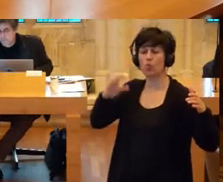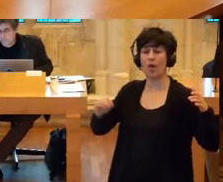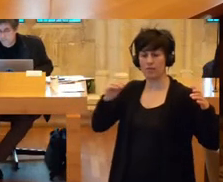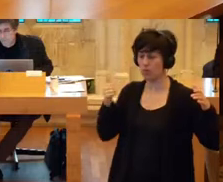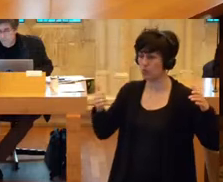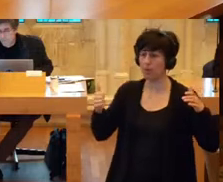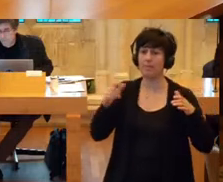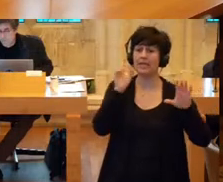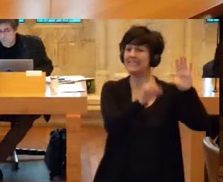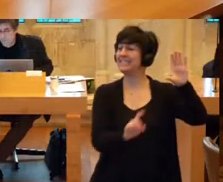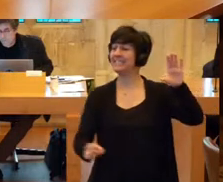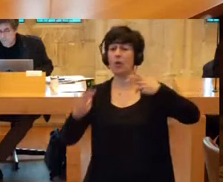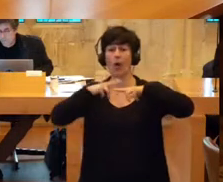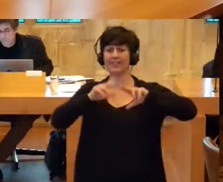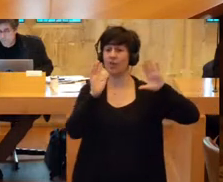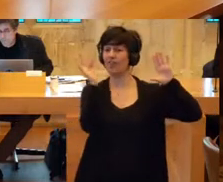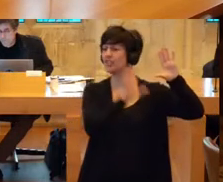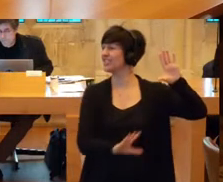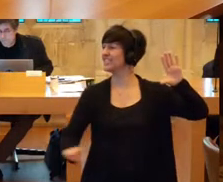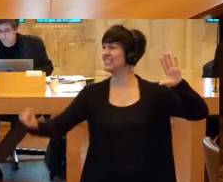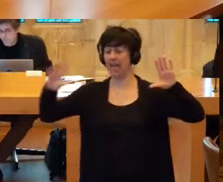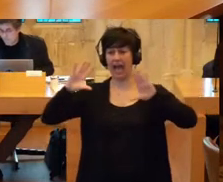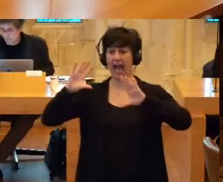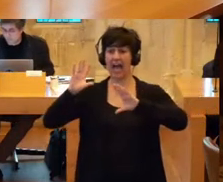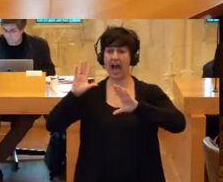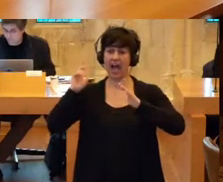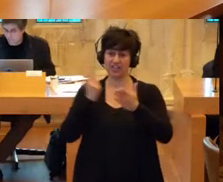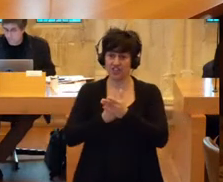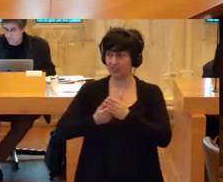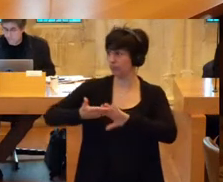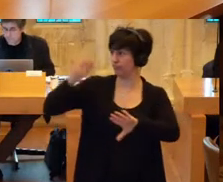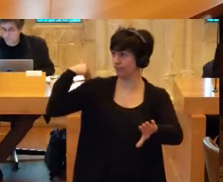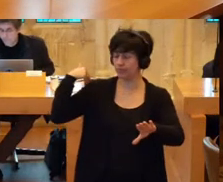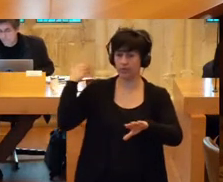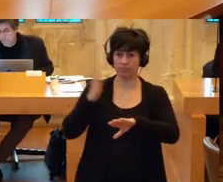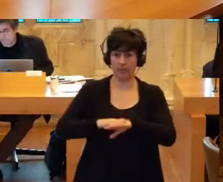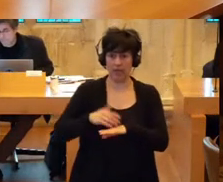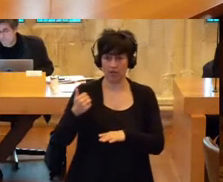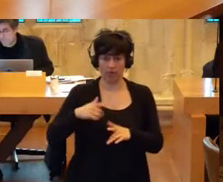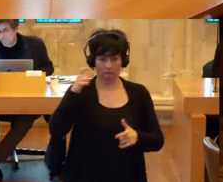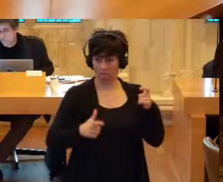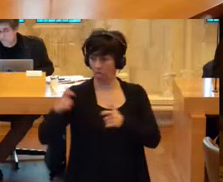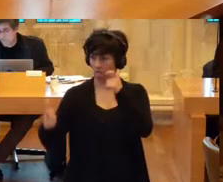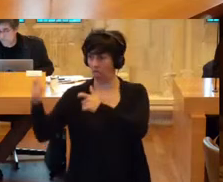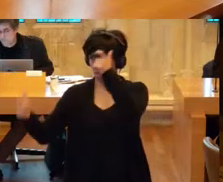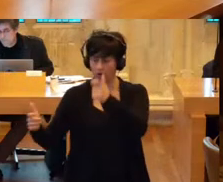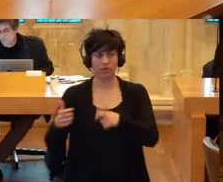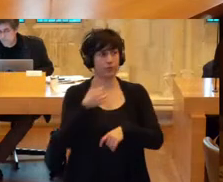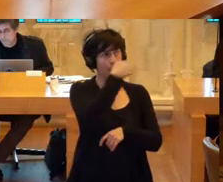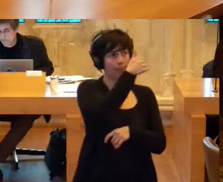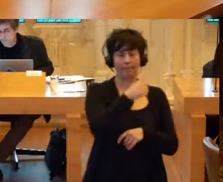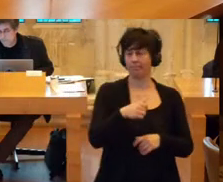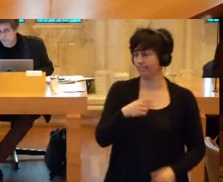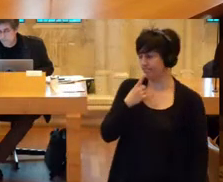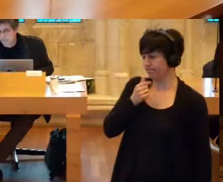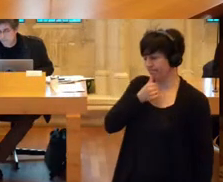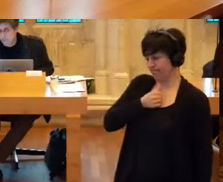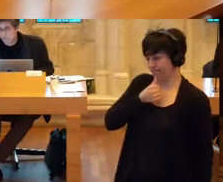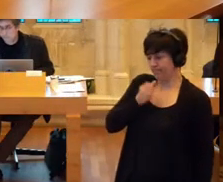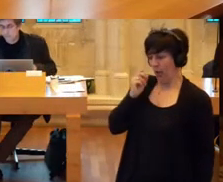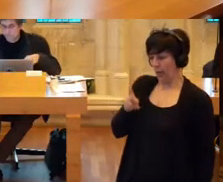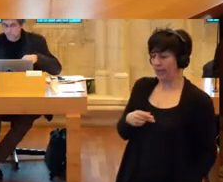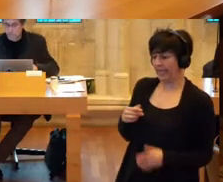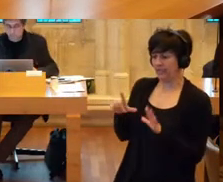les magasins de province, mais en tous les cas, dont le bilan est positif, qui rapporte de l'argent. Donc, évidemment, il jouit d'un avantage